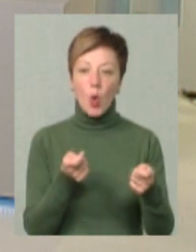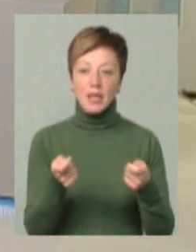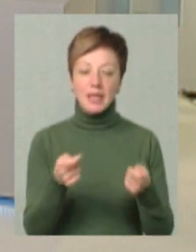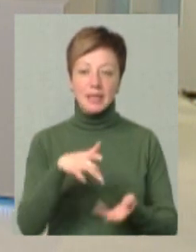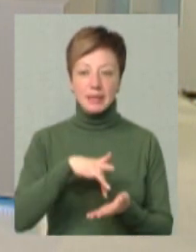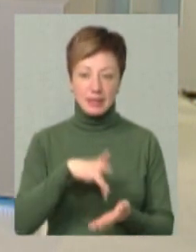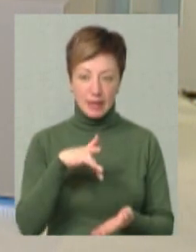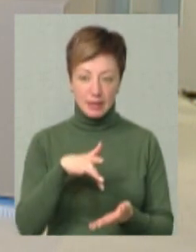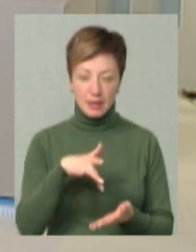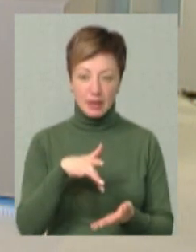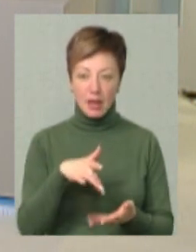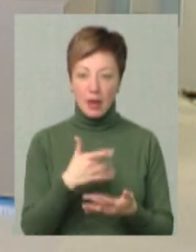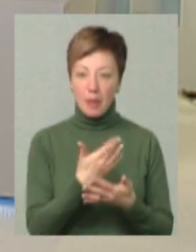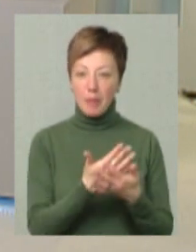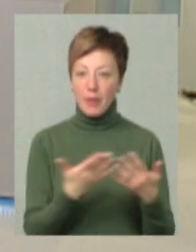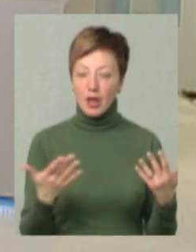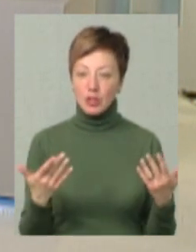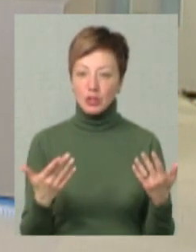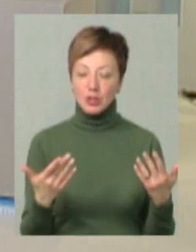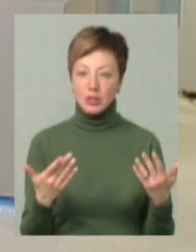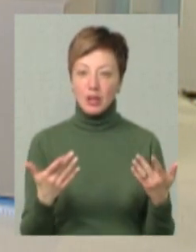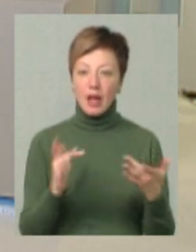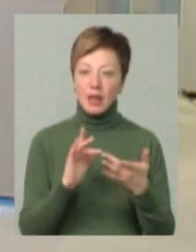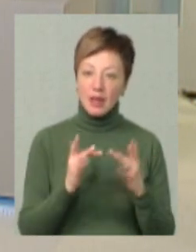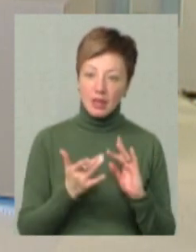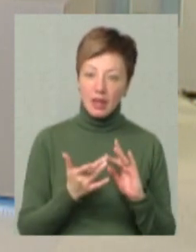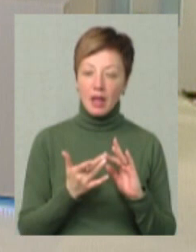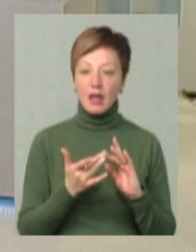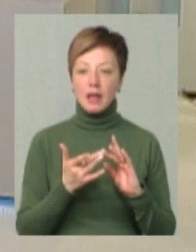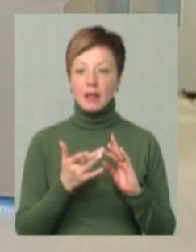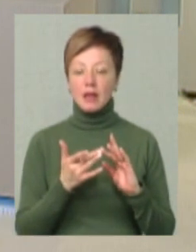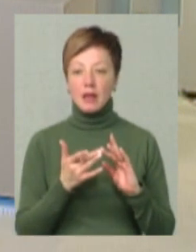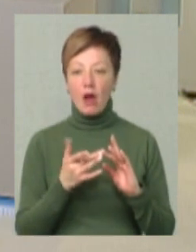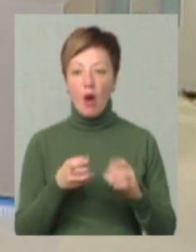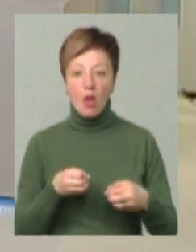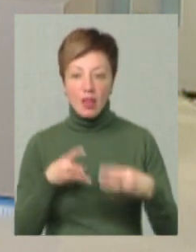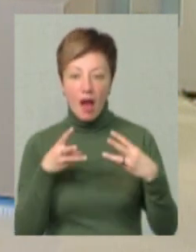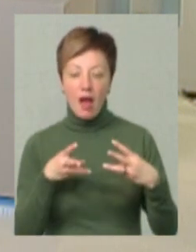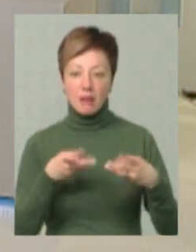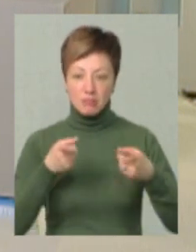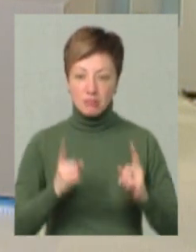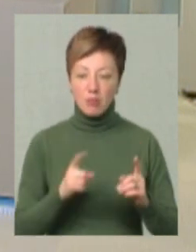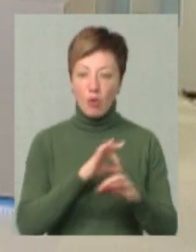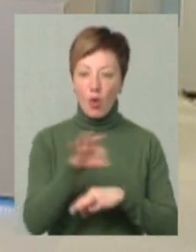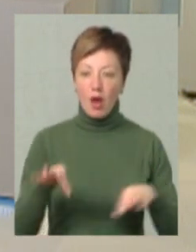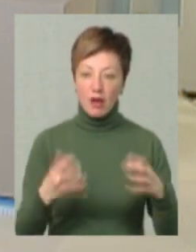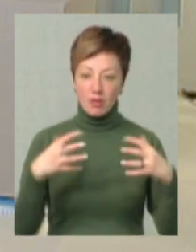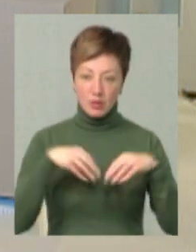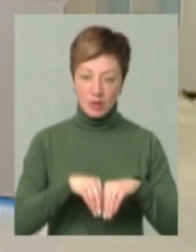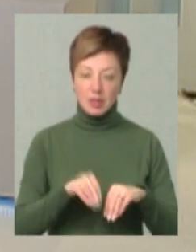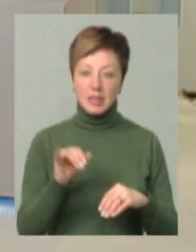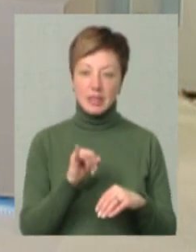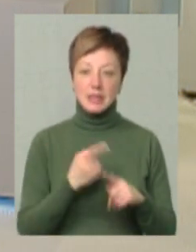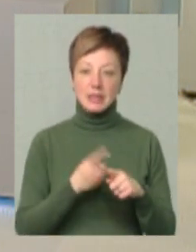Тобто мережа різних офлайн і онлайн проєктів, які були з'єднані саме в освітній хаб Хмельниччини.